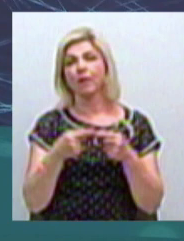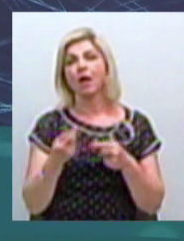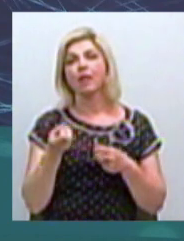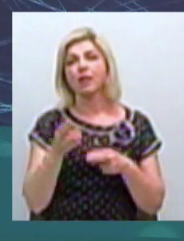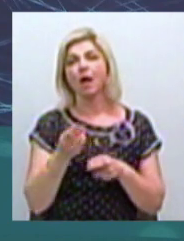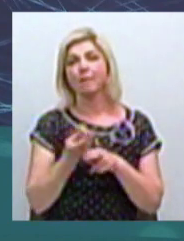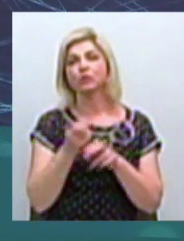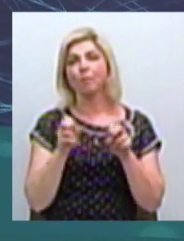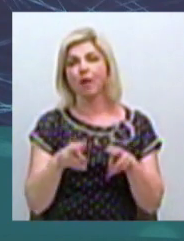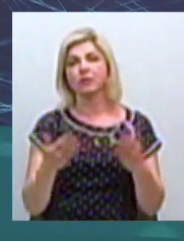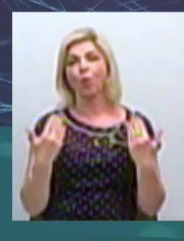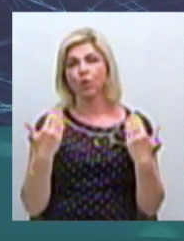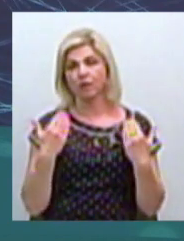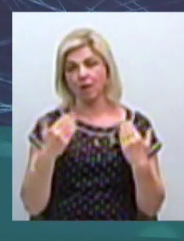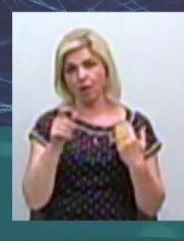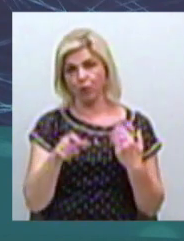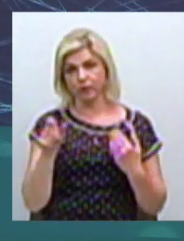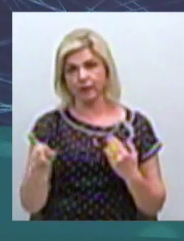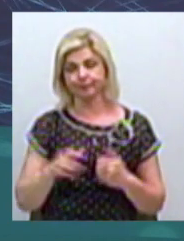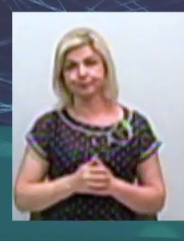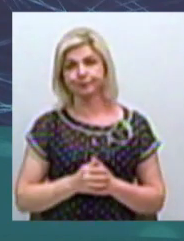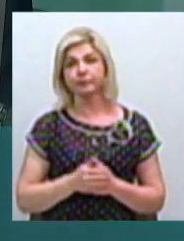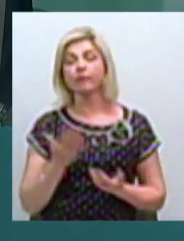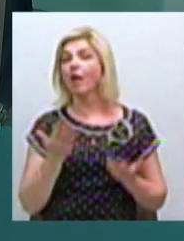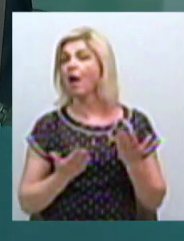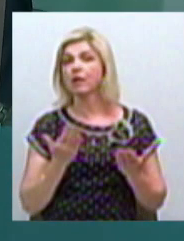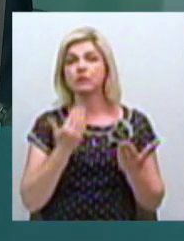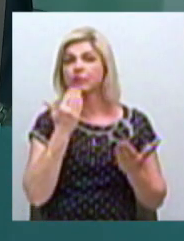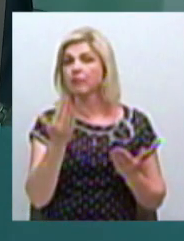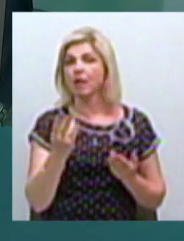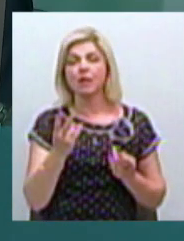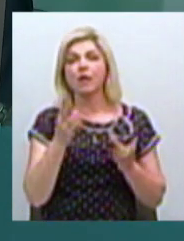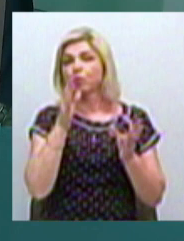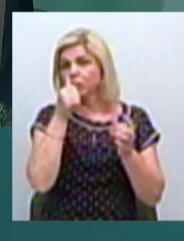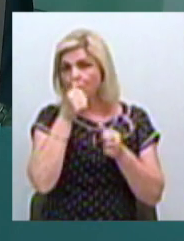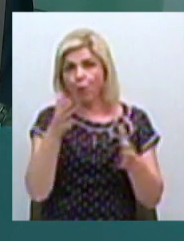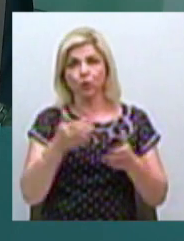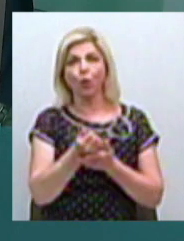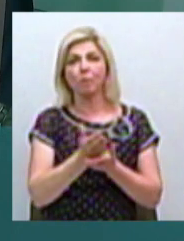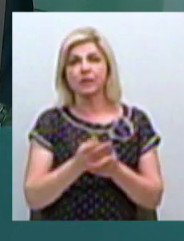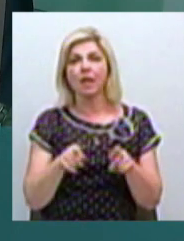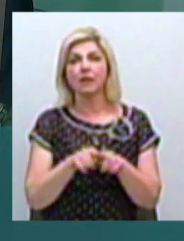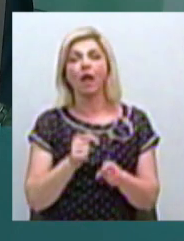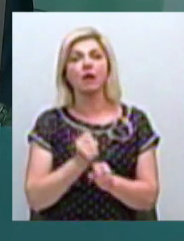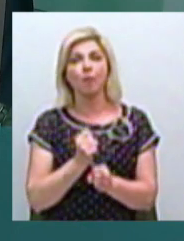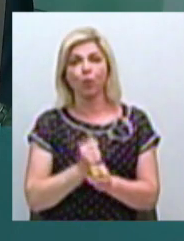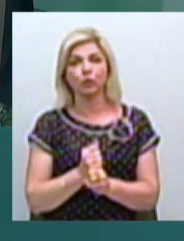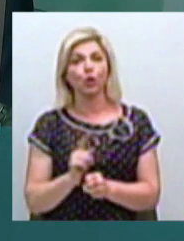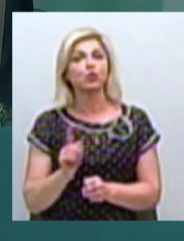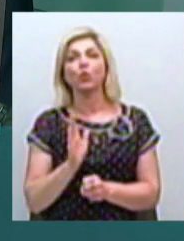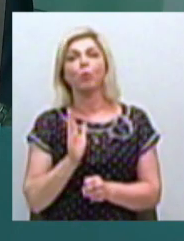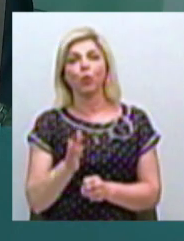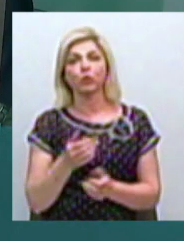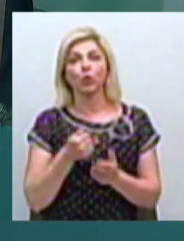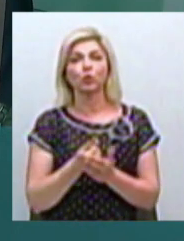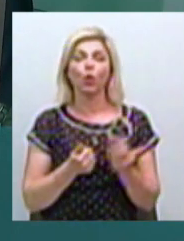отдыха населения на водных объектах. А якщо вони не в змозі забезпечити такі роботи, що буде до